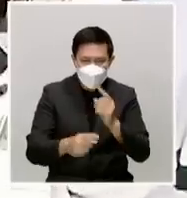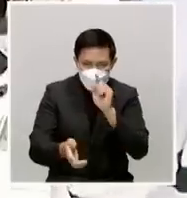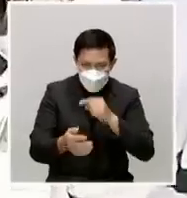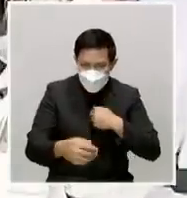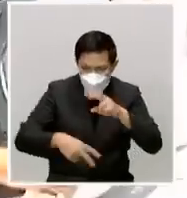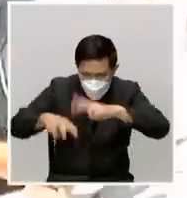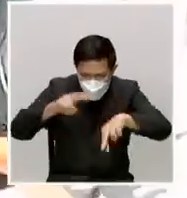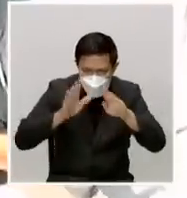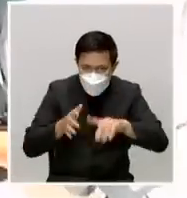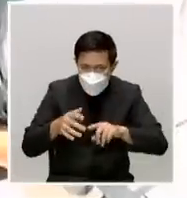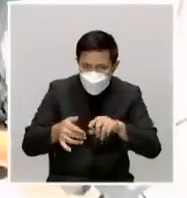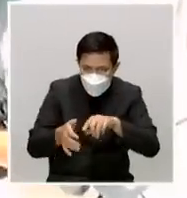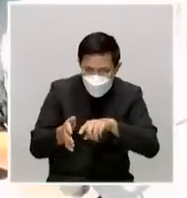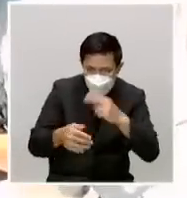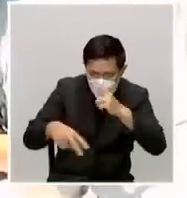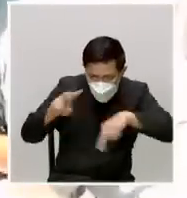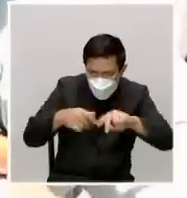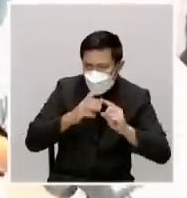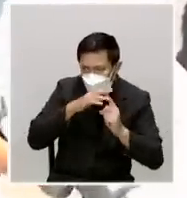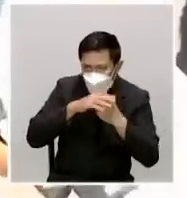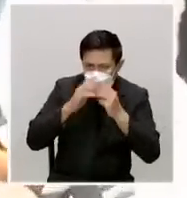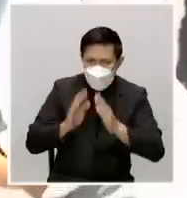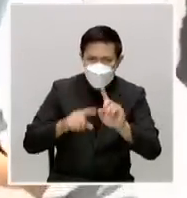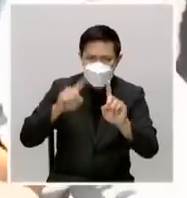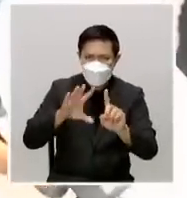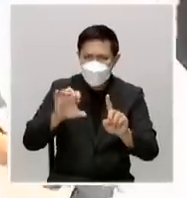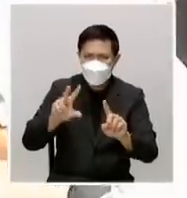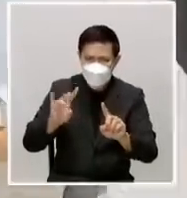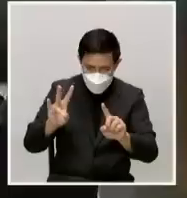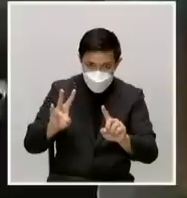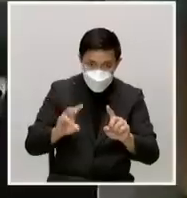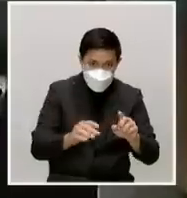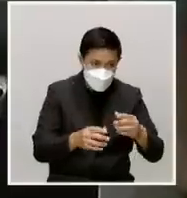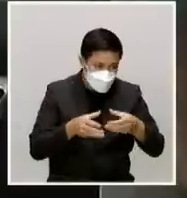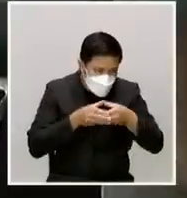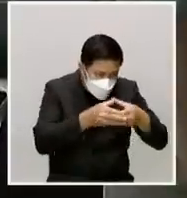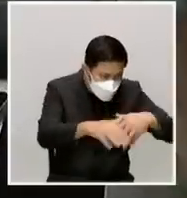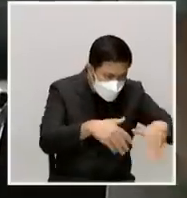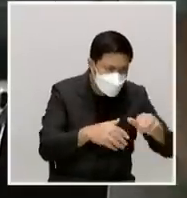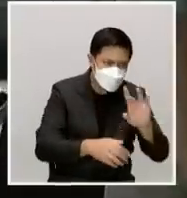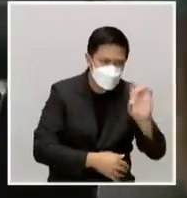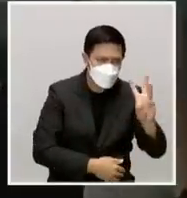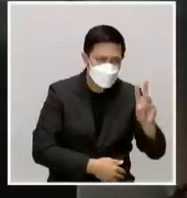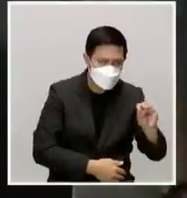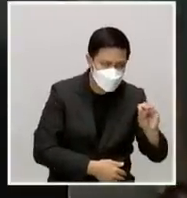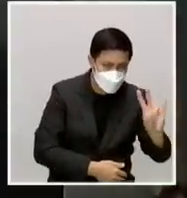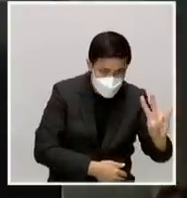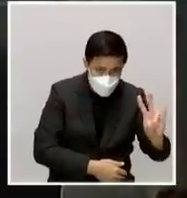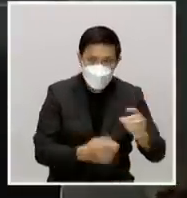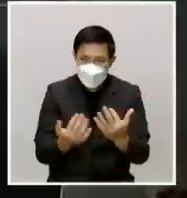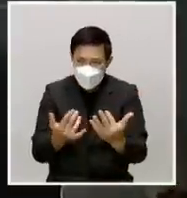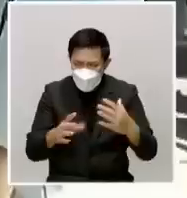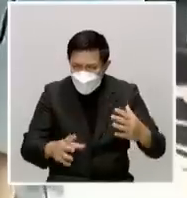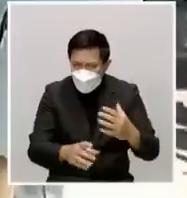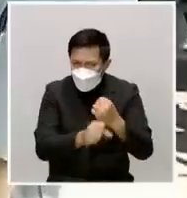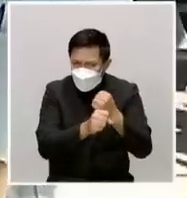ด 1,537 รายค้นหาเชิงรุกเบื้องต้น867รายและอยู่ระหว่างการรอรับรายง